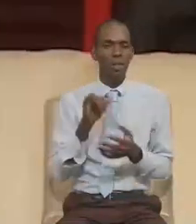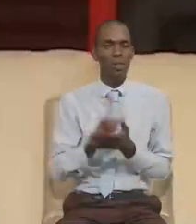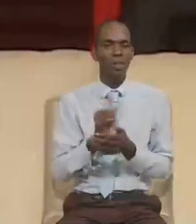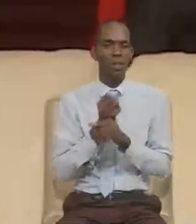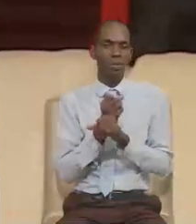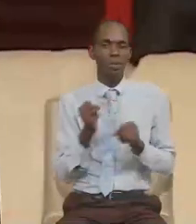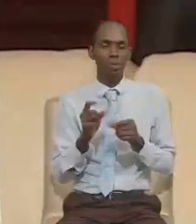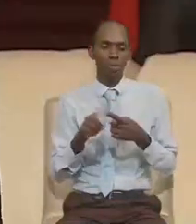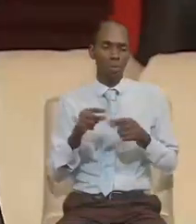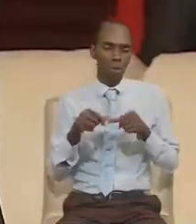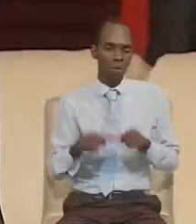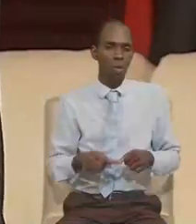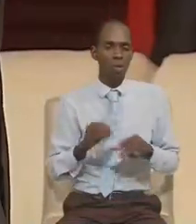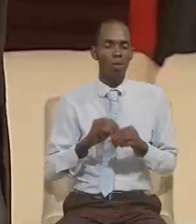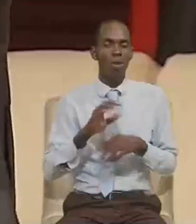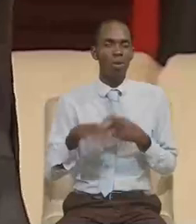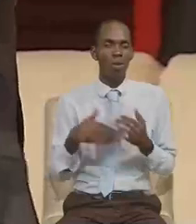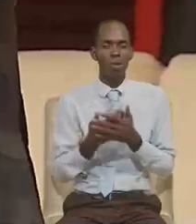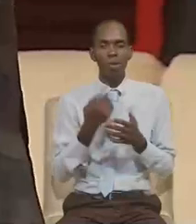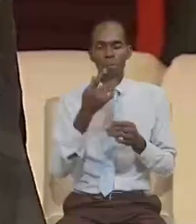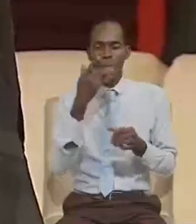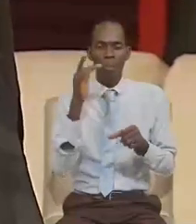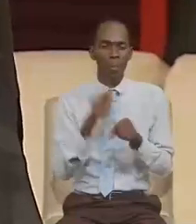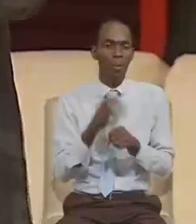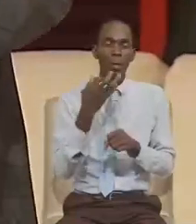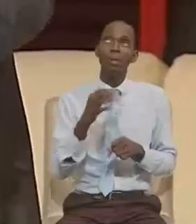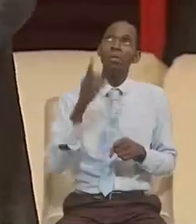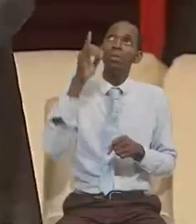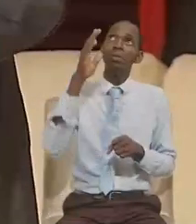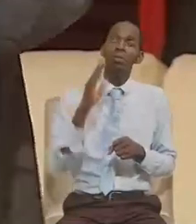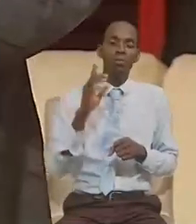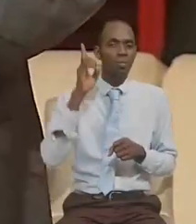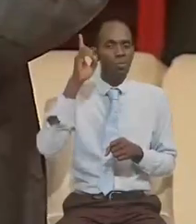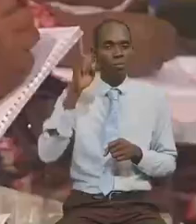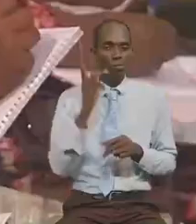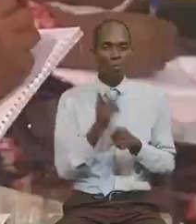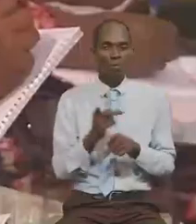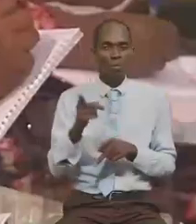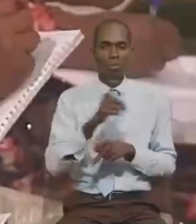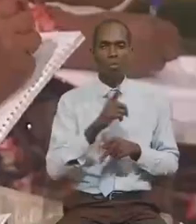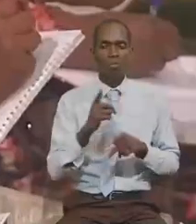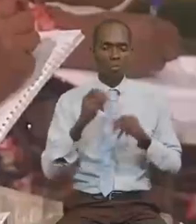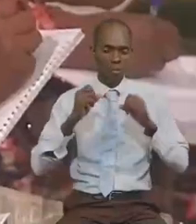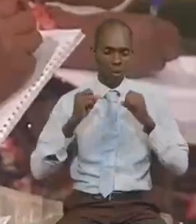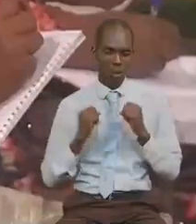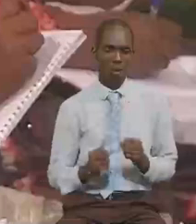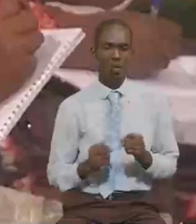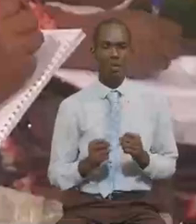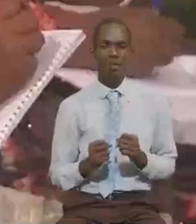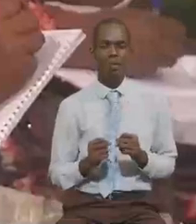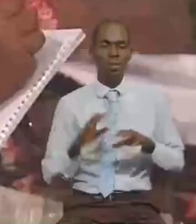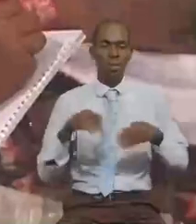tu demeures dans toutes les promesses de Dieu? Il te donne la puissance de fortification. 1